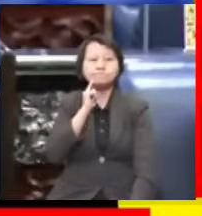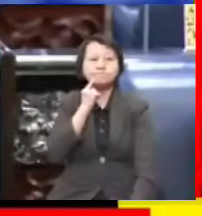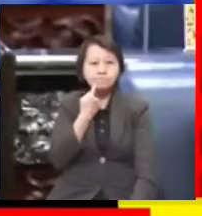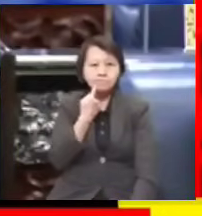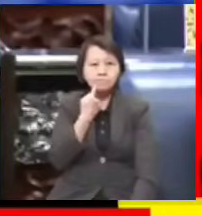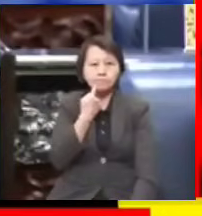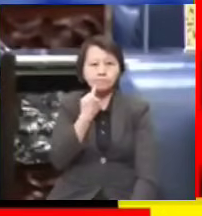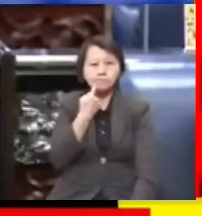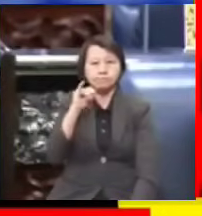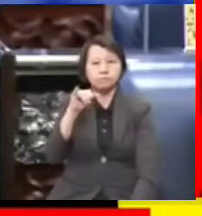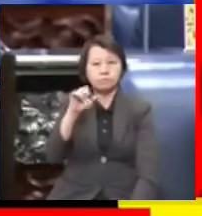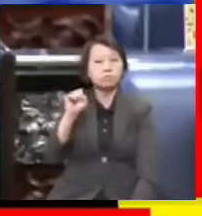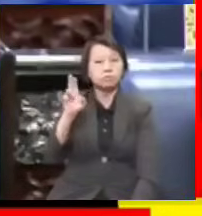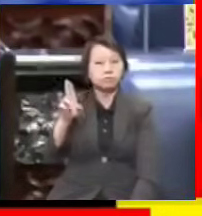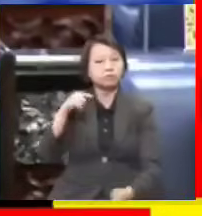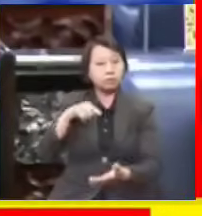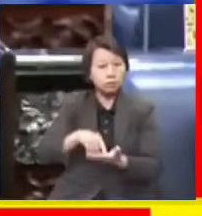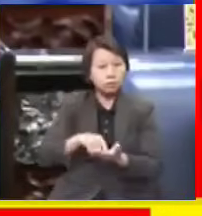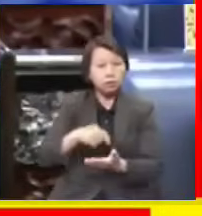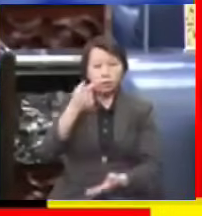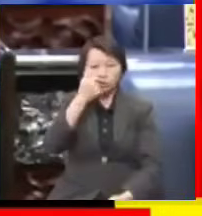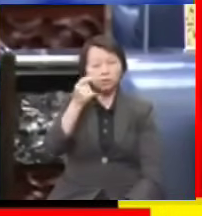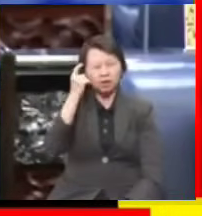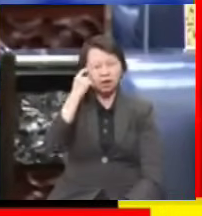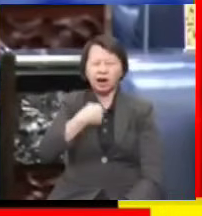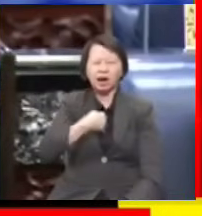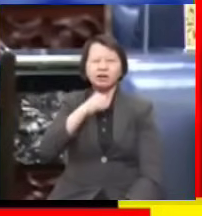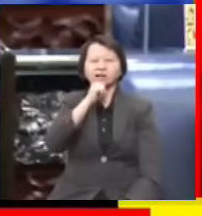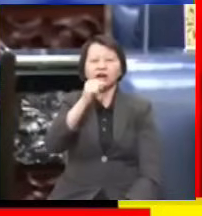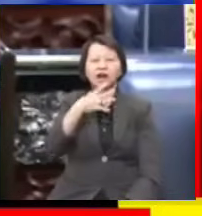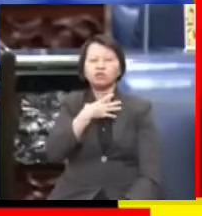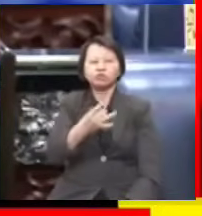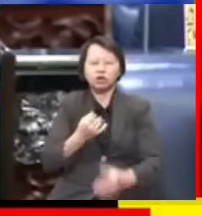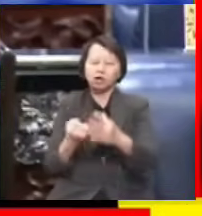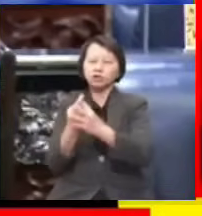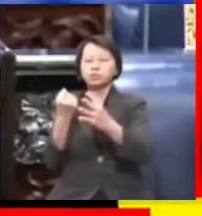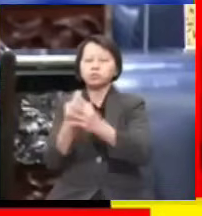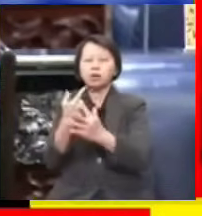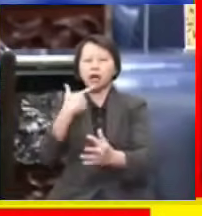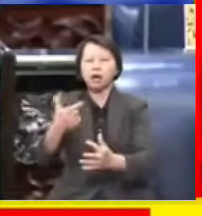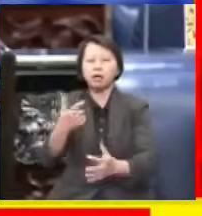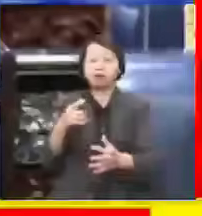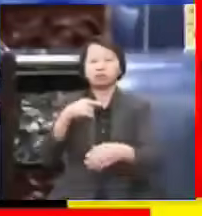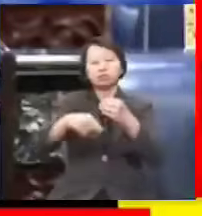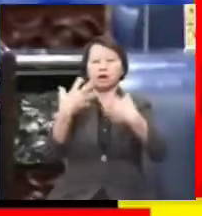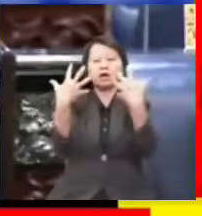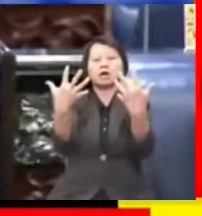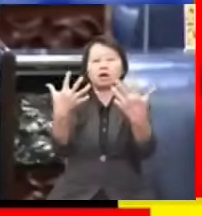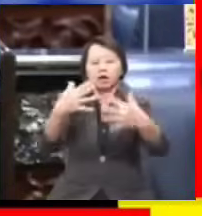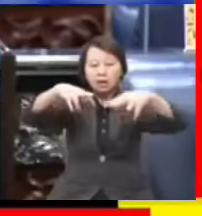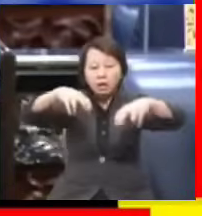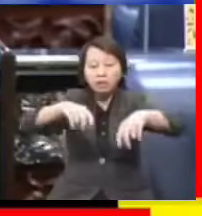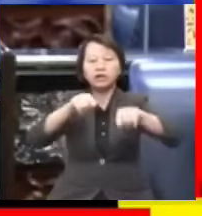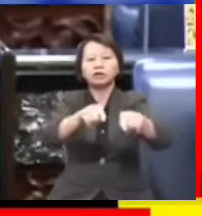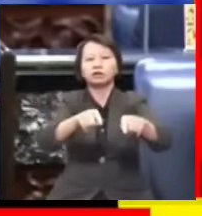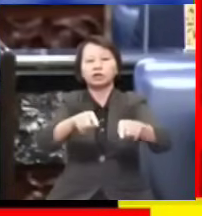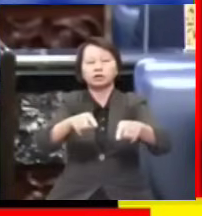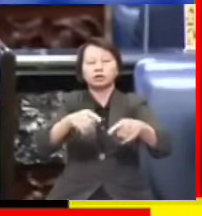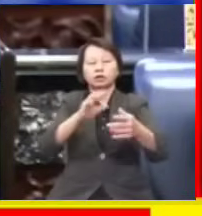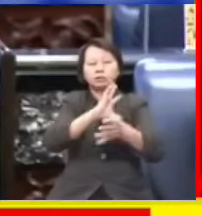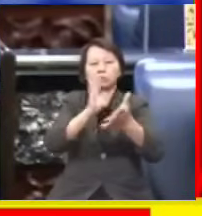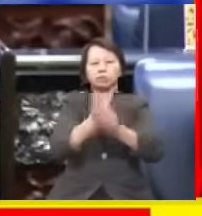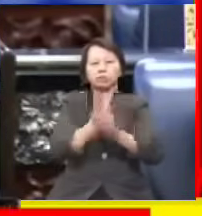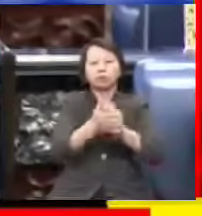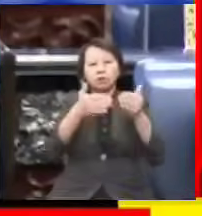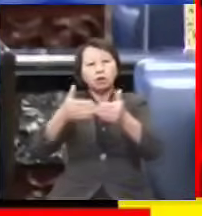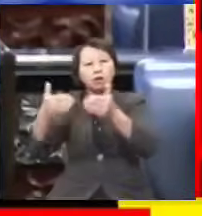dalam isu ini. Kerana sebagaimana kita tahu dan saya pun tak suka mengungkit cerita lama, soal campur tangan terhadap siasatan ini telah menyebabkan